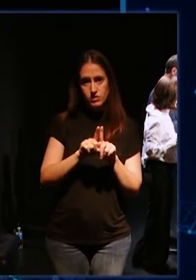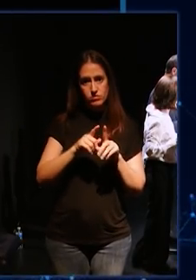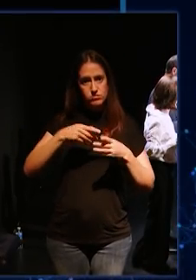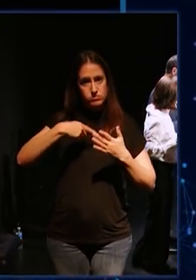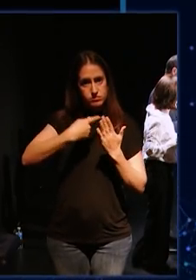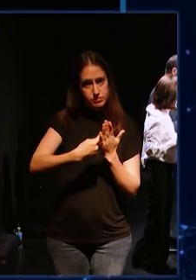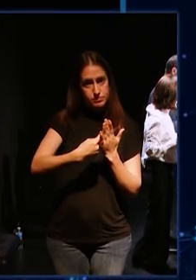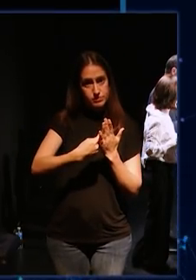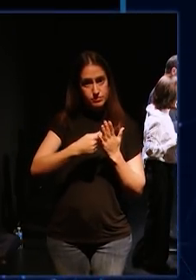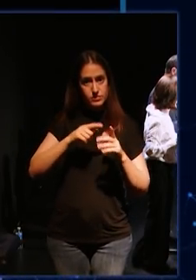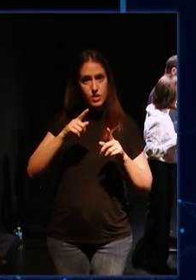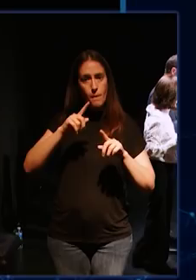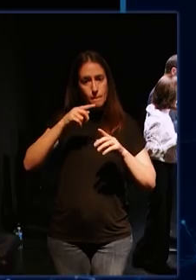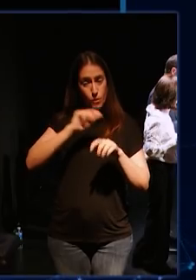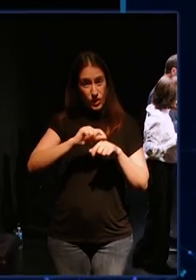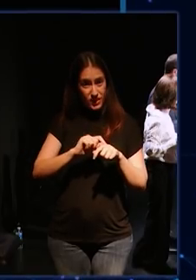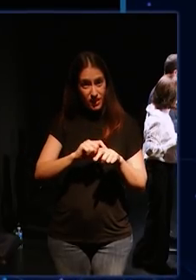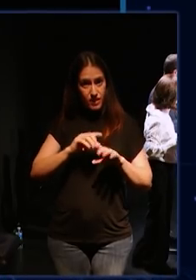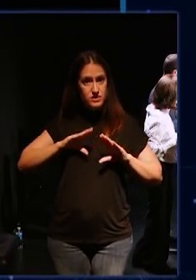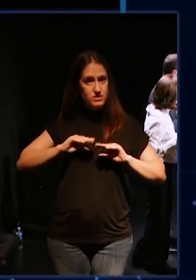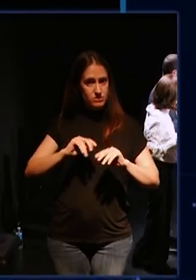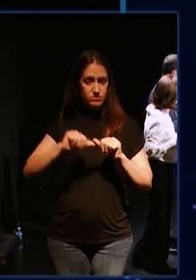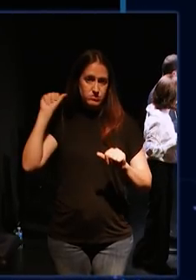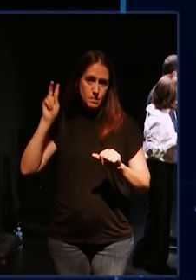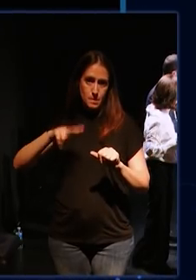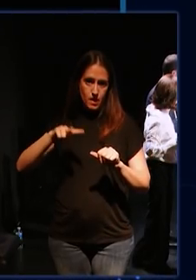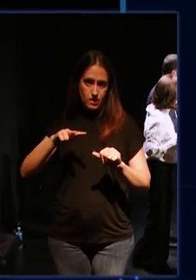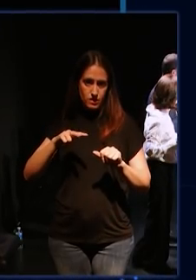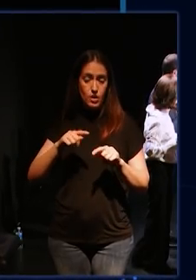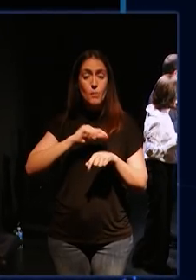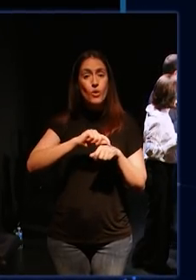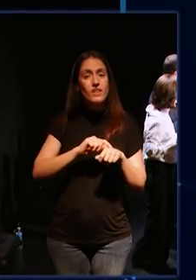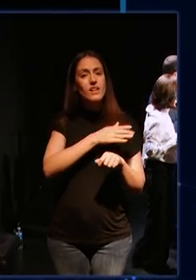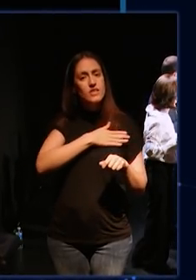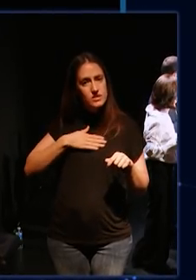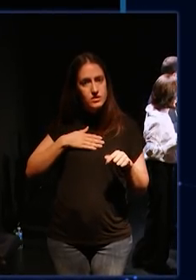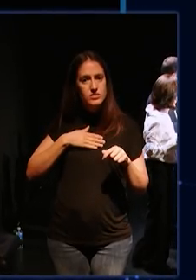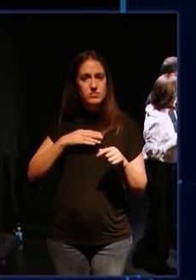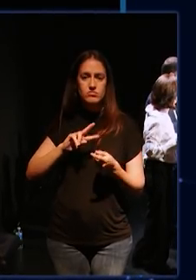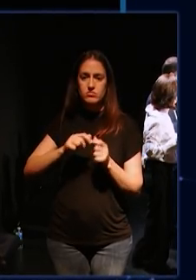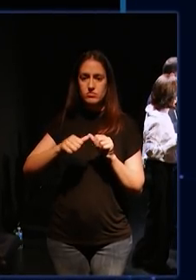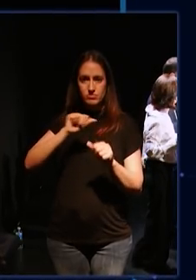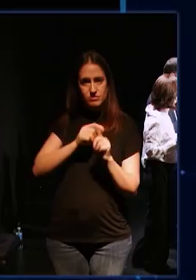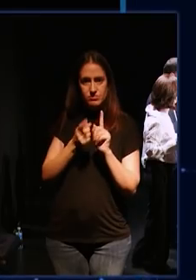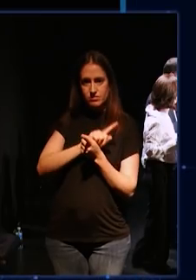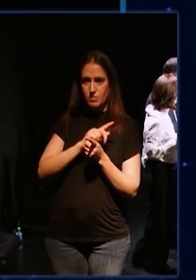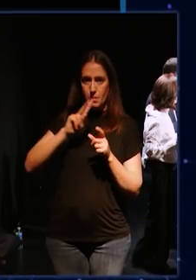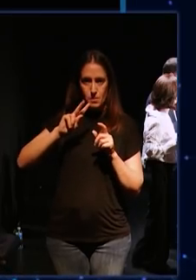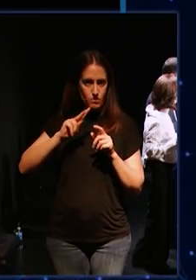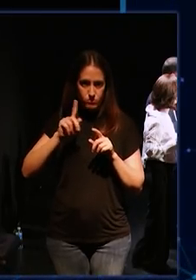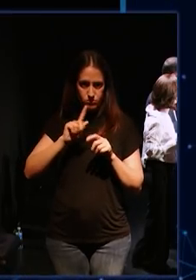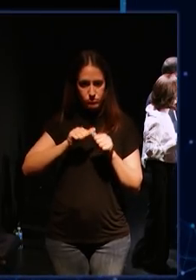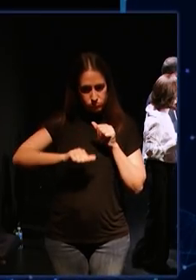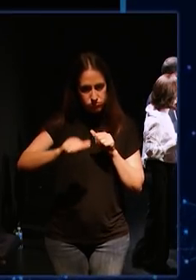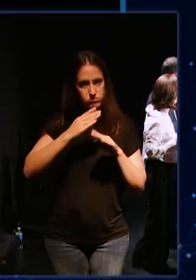d'aquest Ajuntament polítiques que mai abans s'havien dut a terme. Polítiques que volem que siguin irreversibles. Canvis de fons que